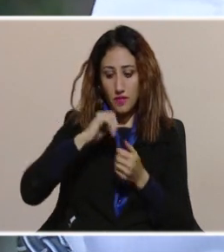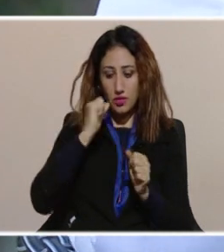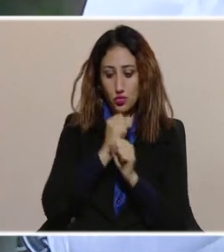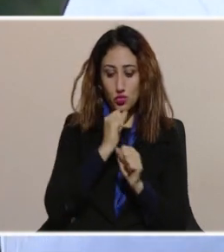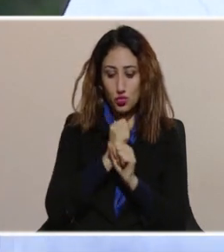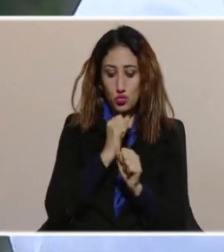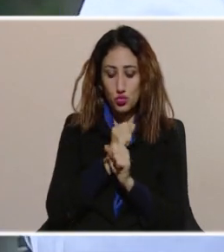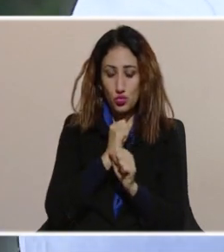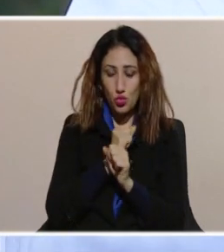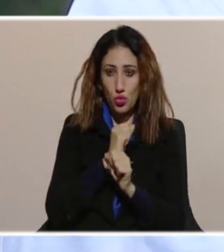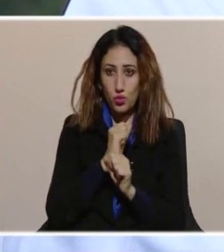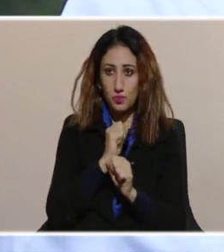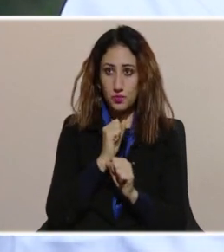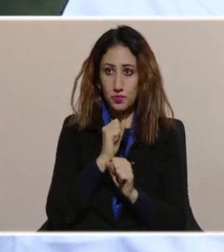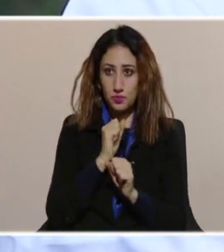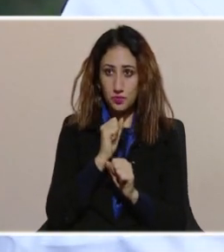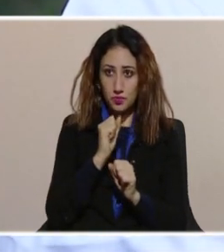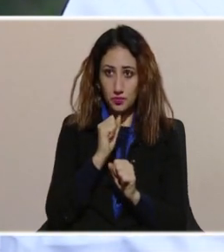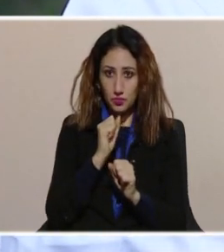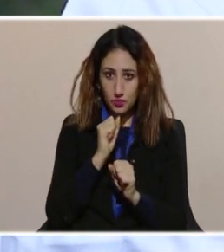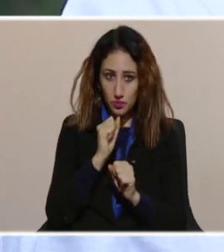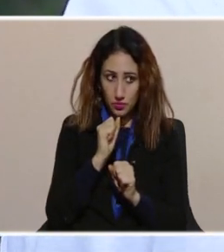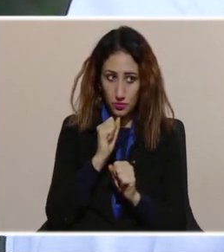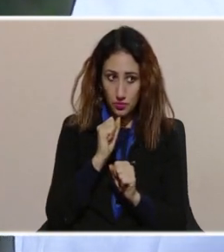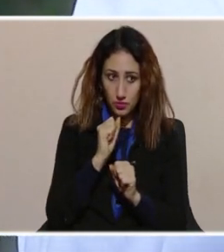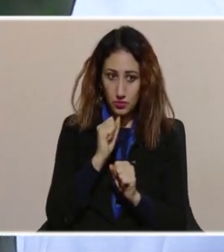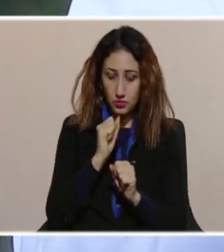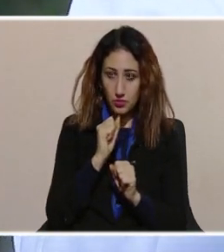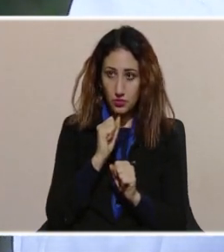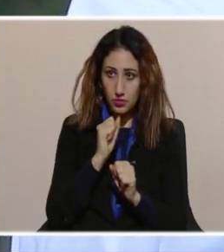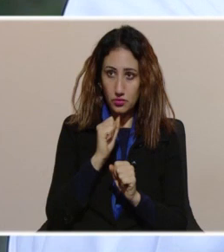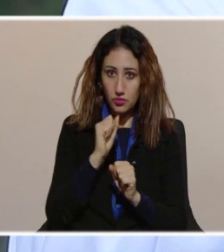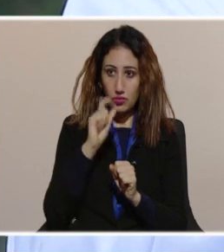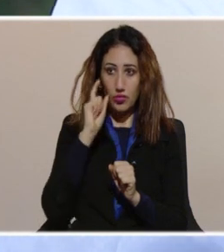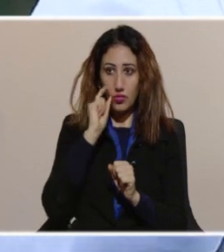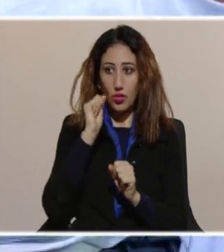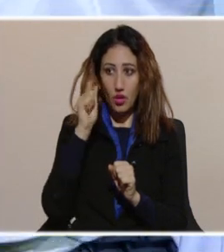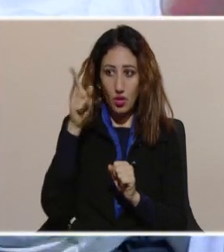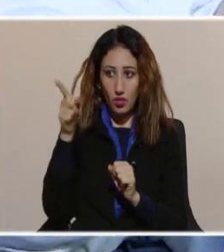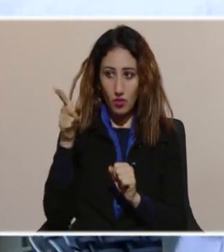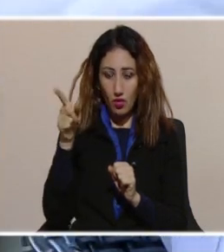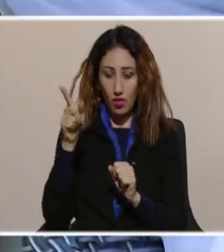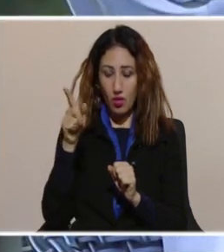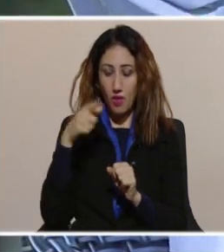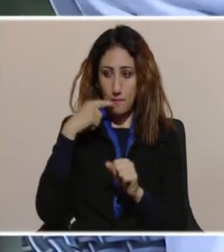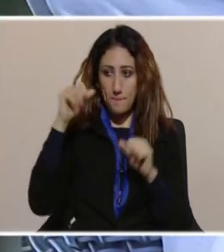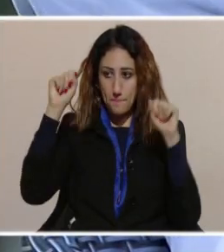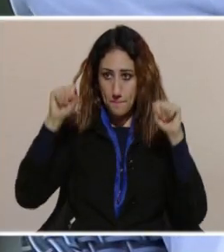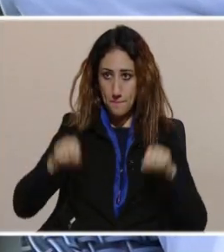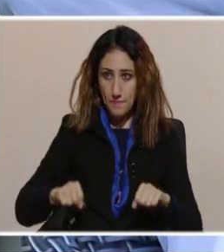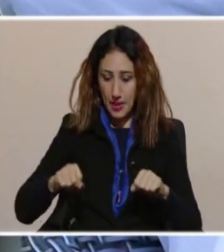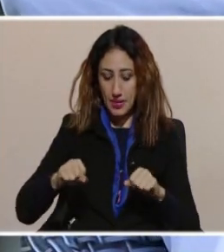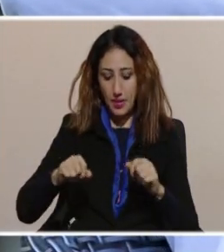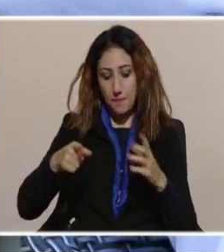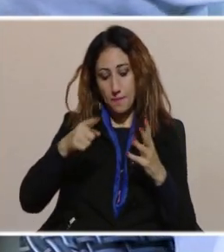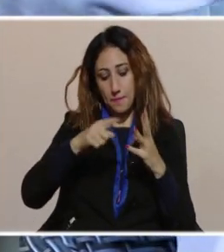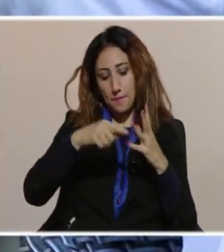المخرج طبعا جامد قوي، يعني ان الراجل ده المكتب، هم كانوا عاملين المكتب في الدور